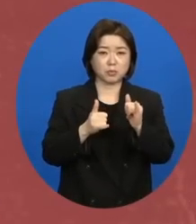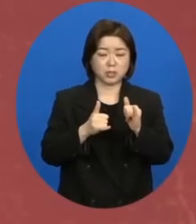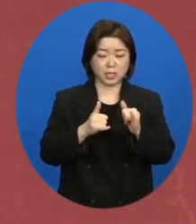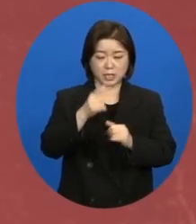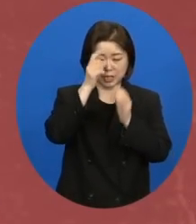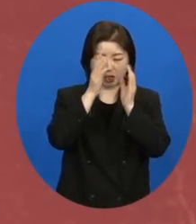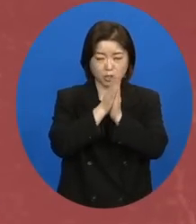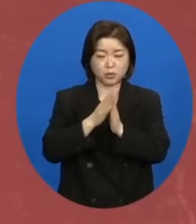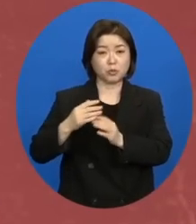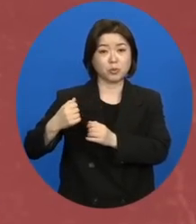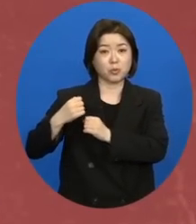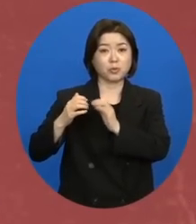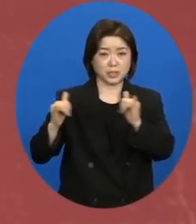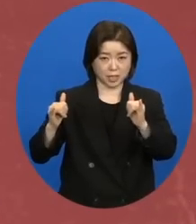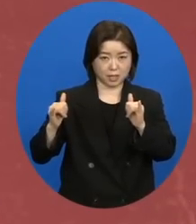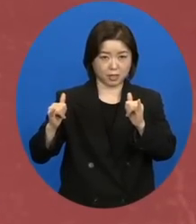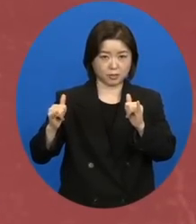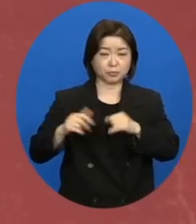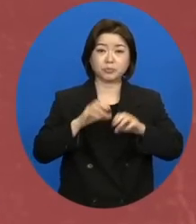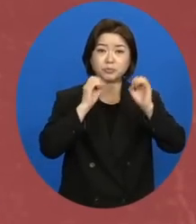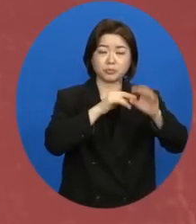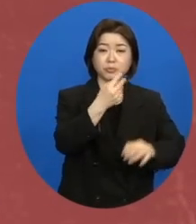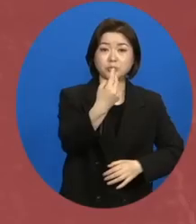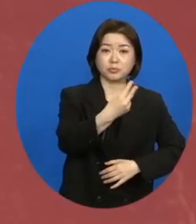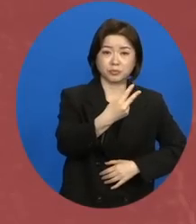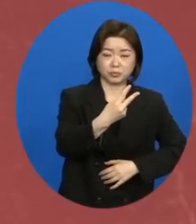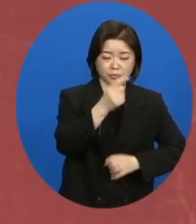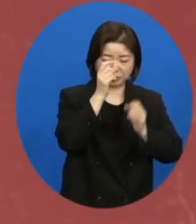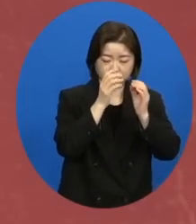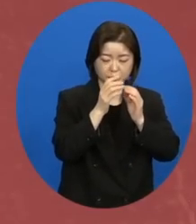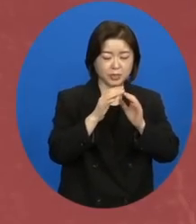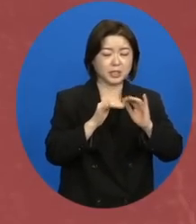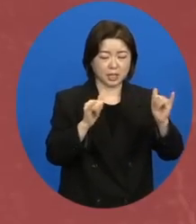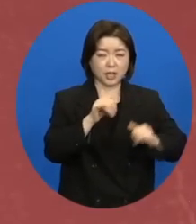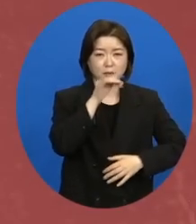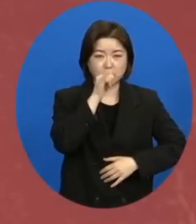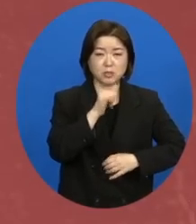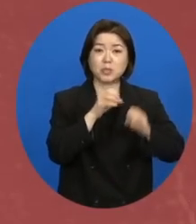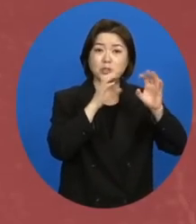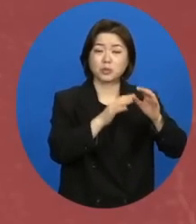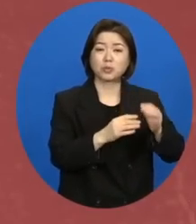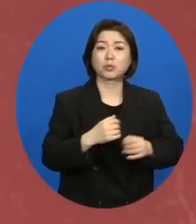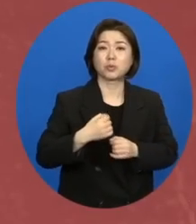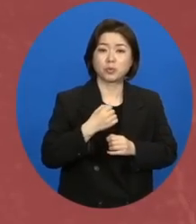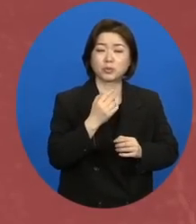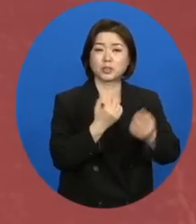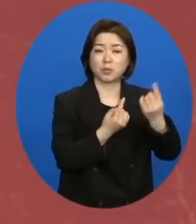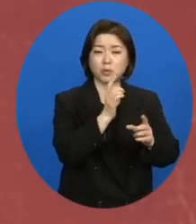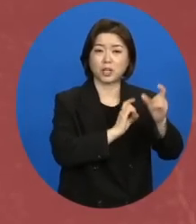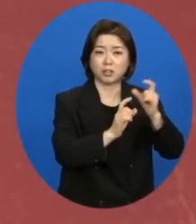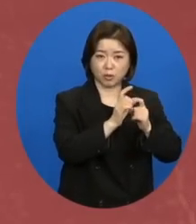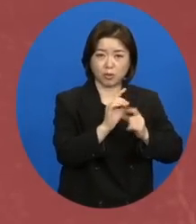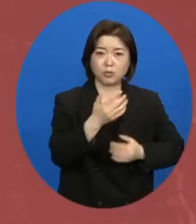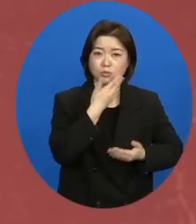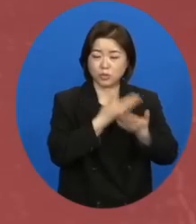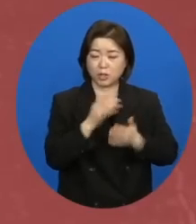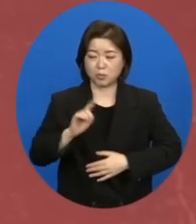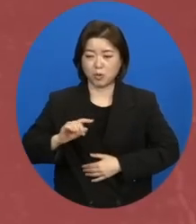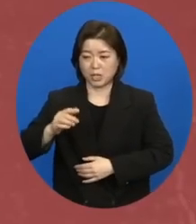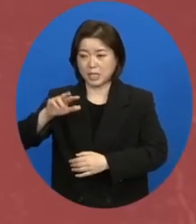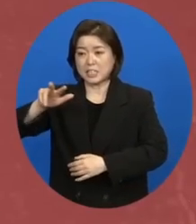용사가 전도난 2,000명의 전도 용사가 있지만 전도 용사보다 더 중요한 게 뭐냐?